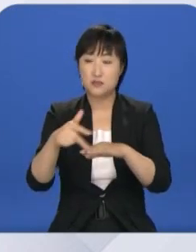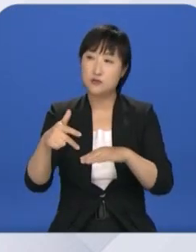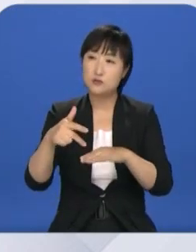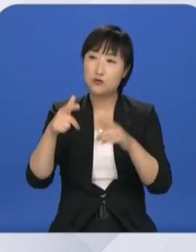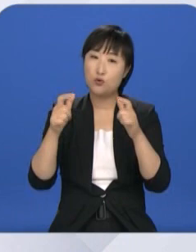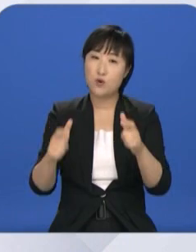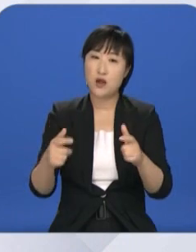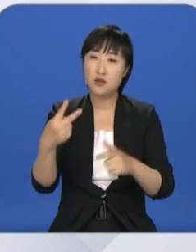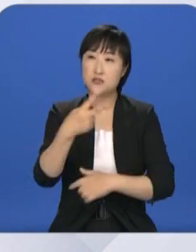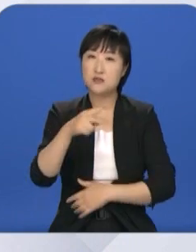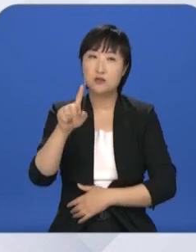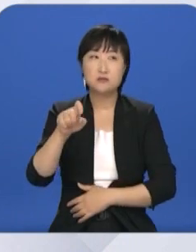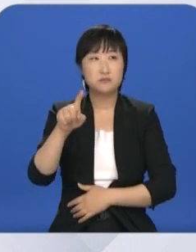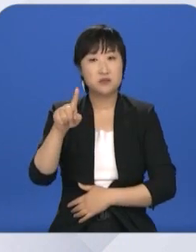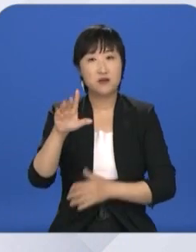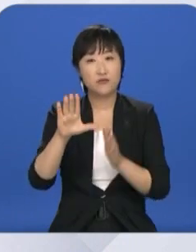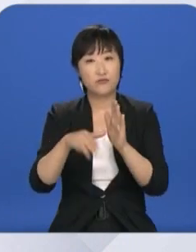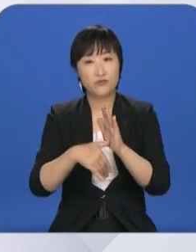진도가 2010년 이전에